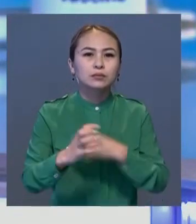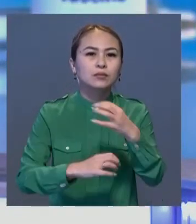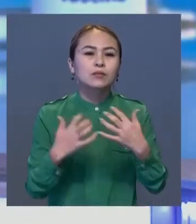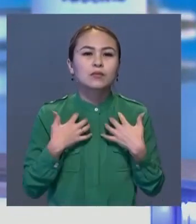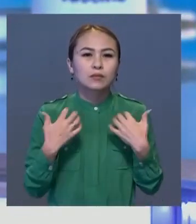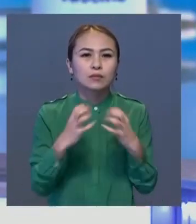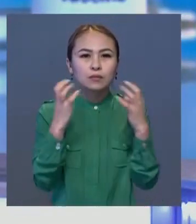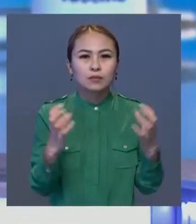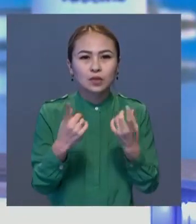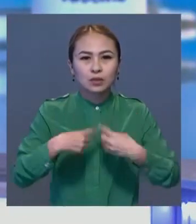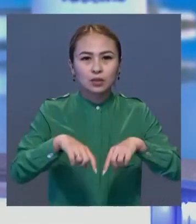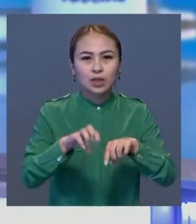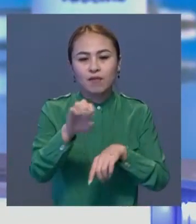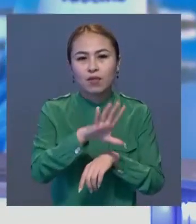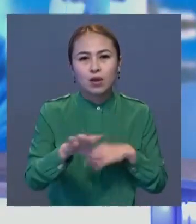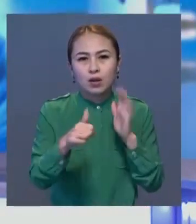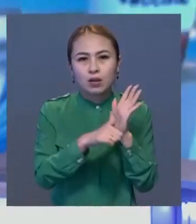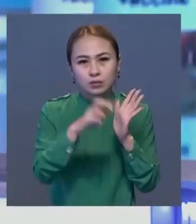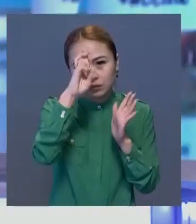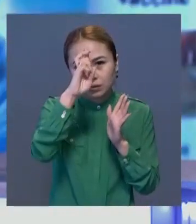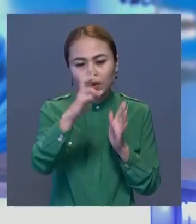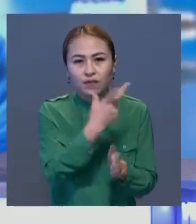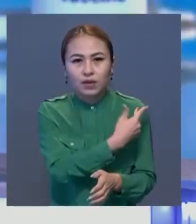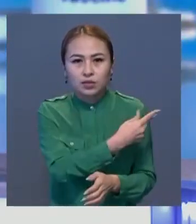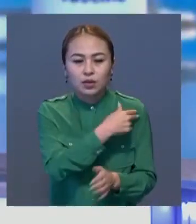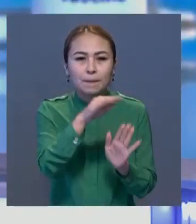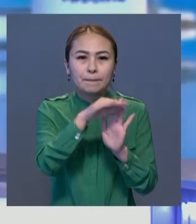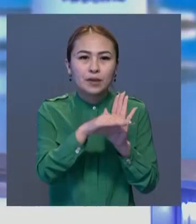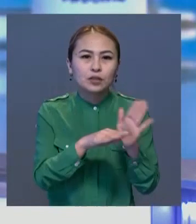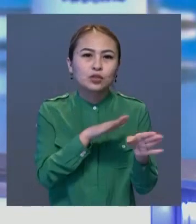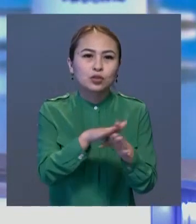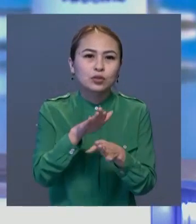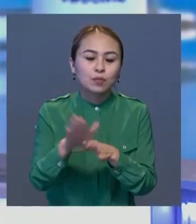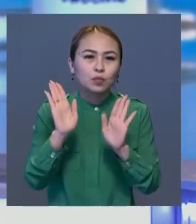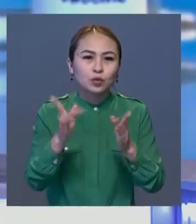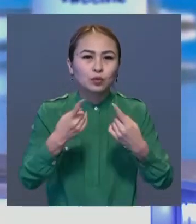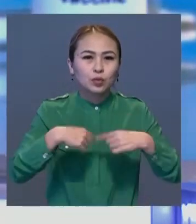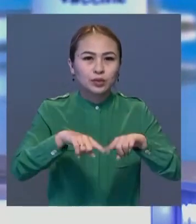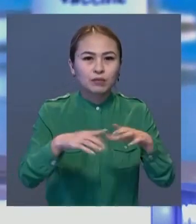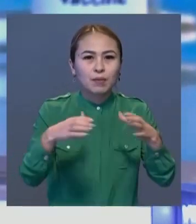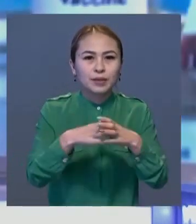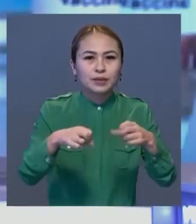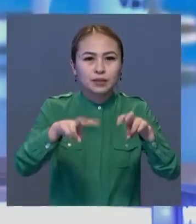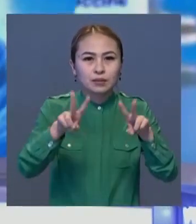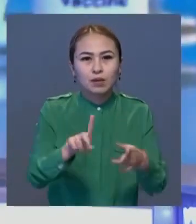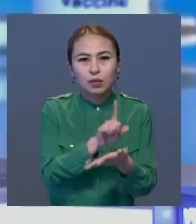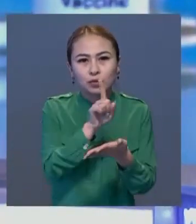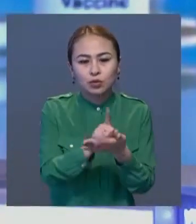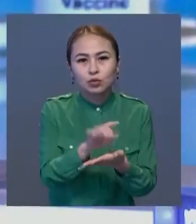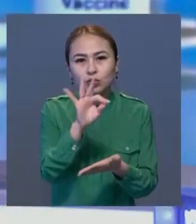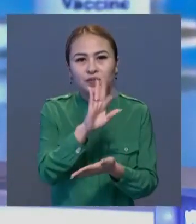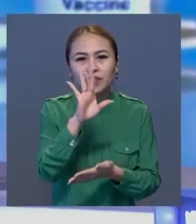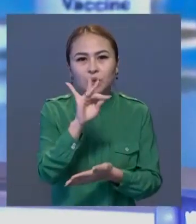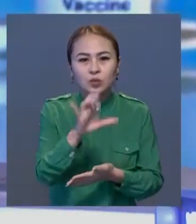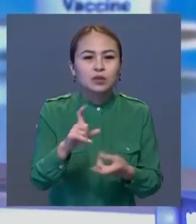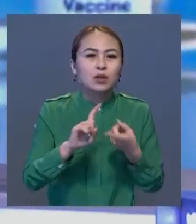Дүниежүзілік денсаулық сақтау ұйымы Еуроодақтың 6 елінде вакциналау бағдарламасын жүзеге асырмақ ниетте. Ұйым өкілдерінің мамандары індетті бақылауда ұстау